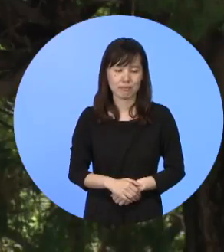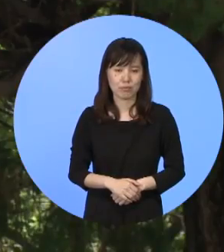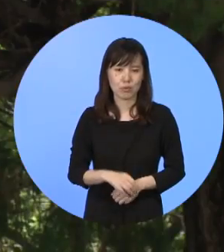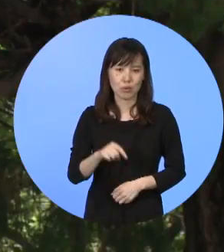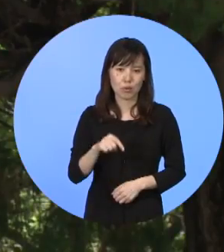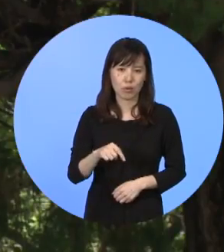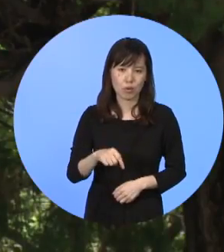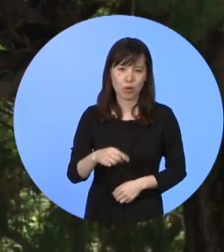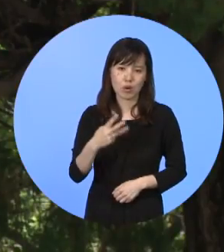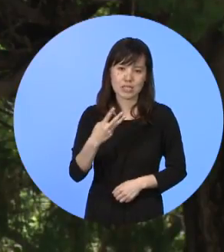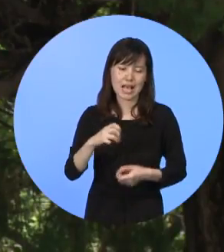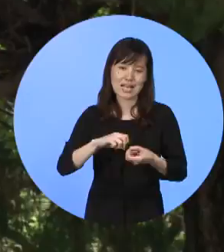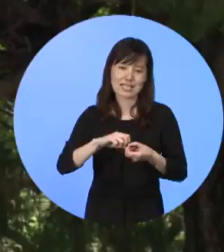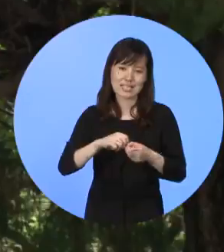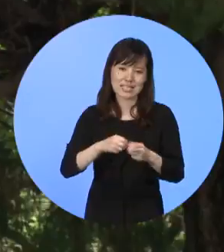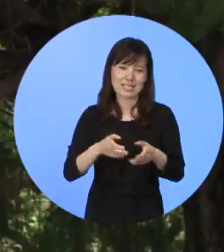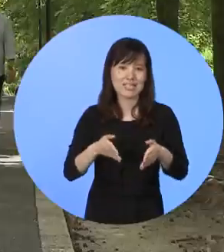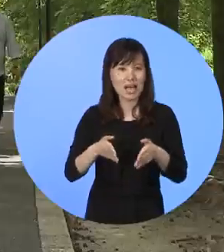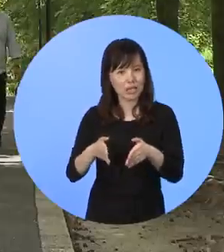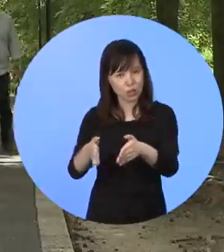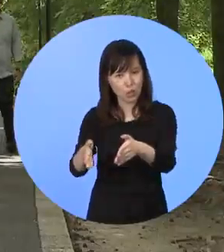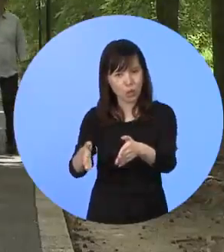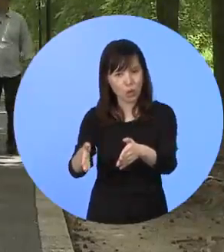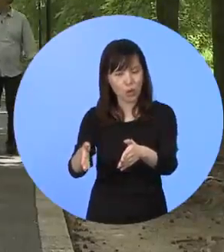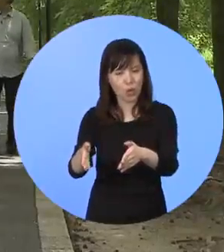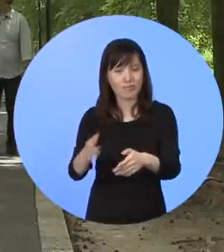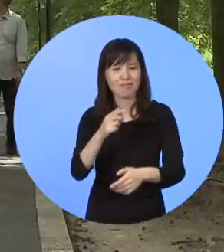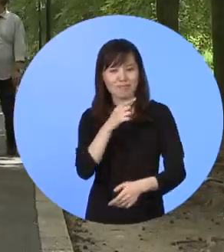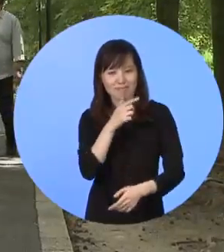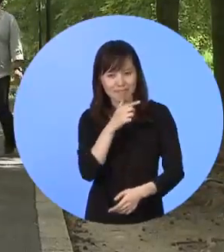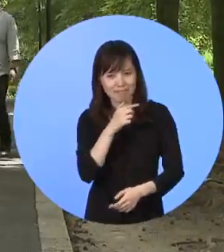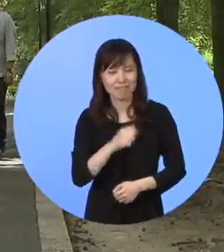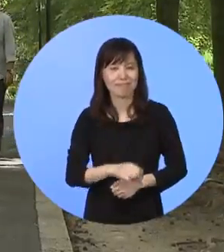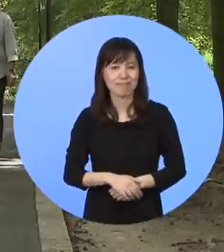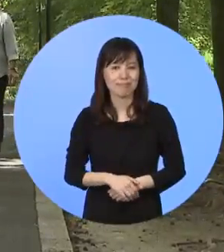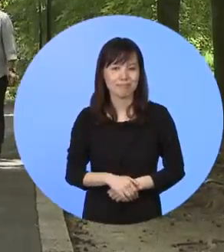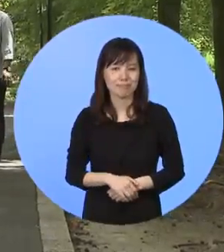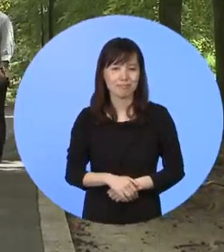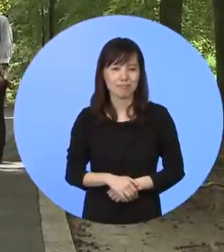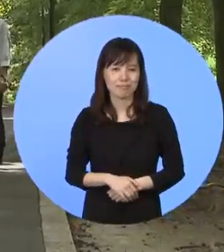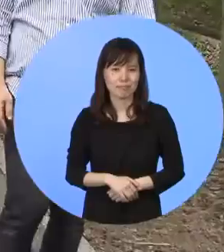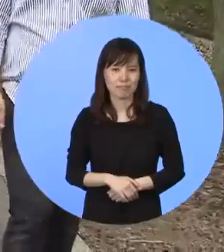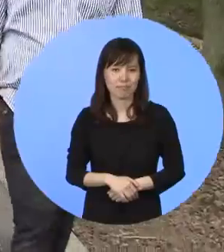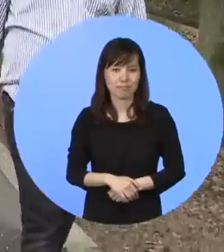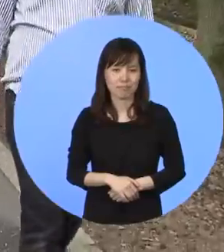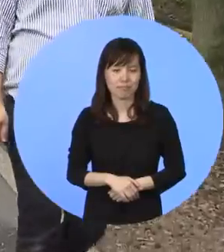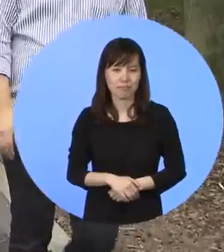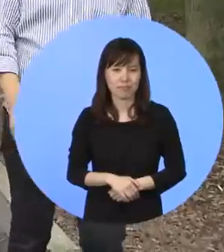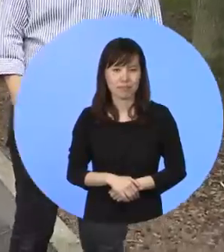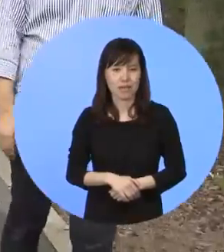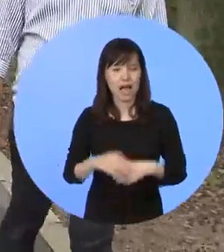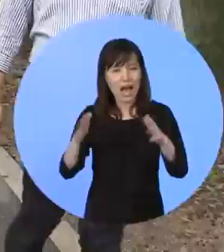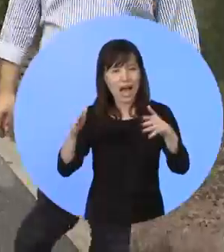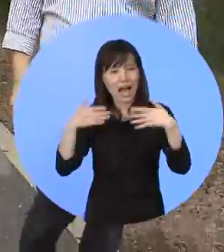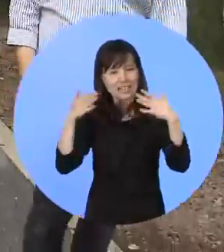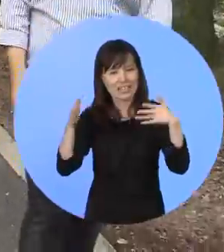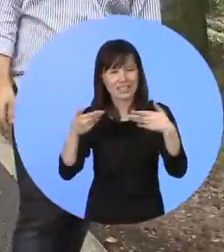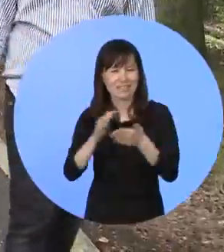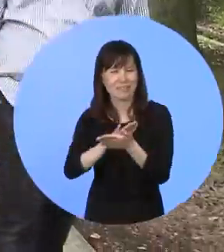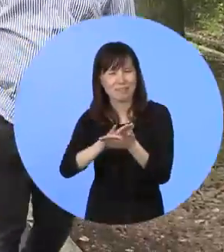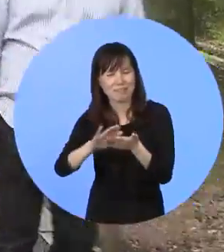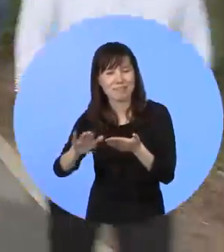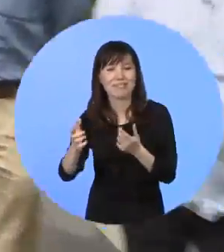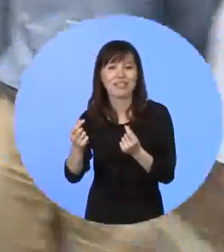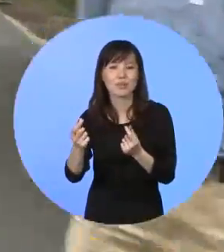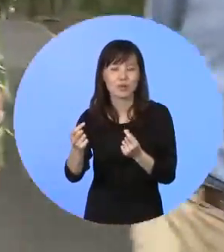ここは三色祭道ですね。 はい、3つの色の彩りの道で三色祭道と言っています。 本当に秋すごく綺麗なんですよね、